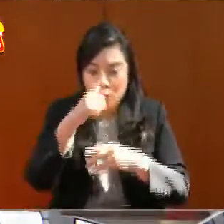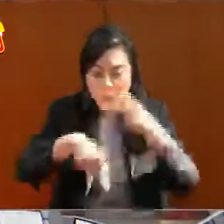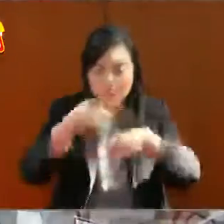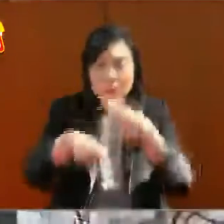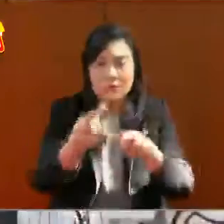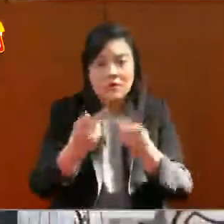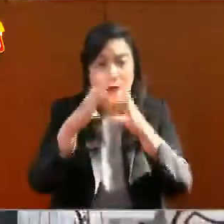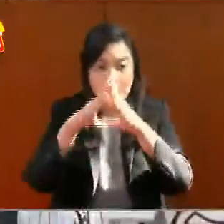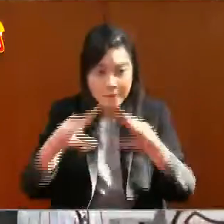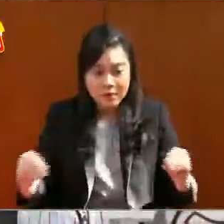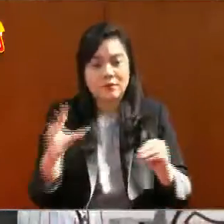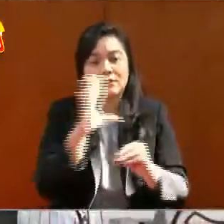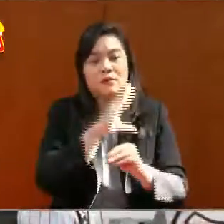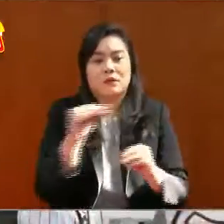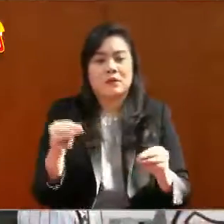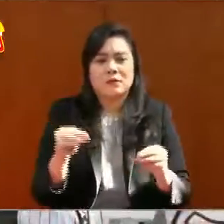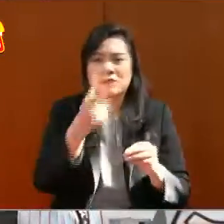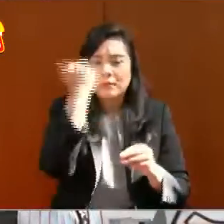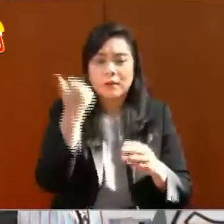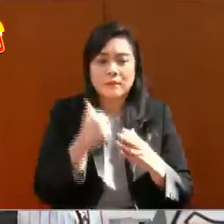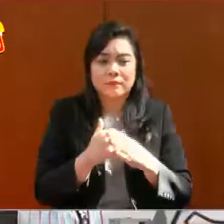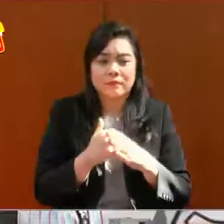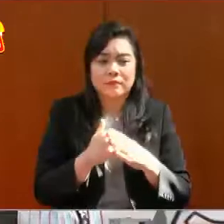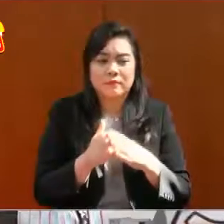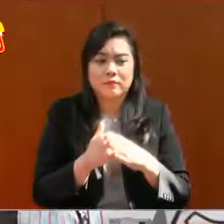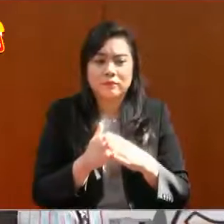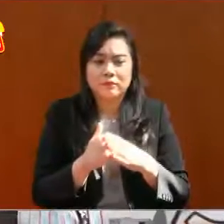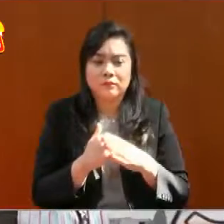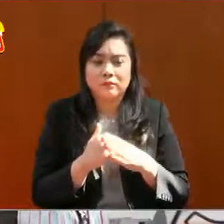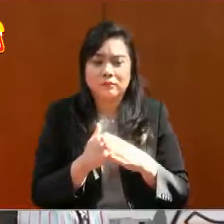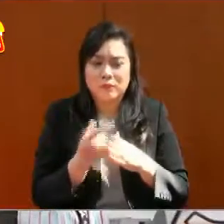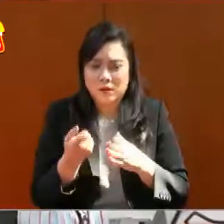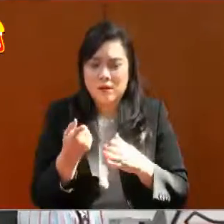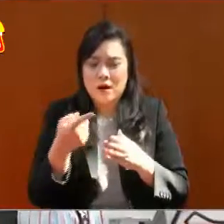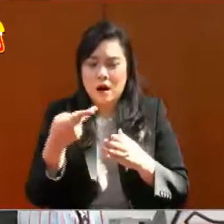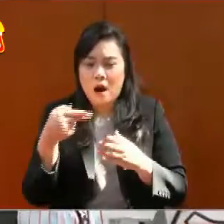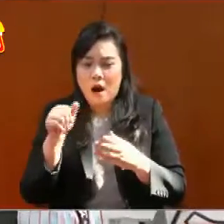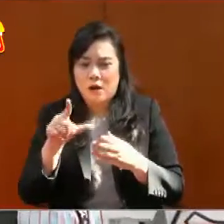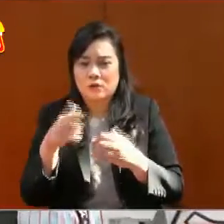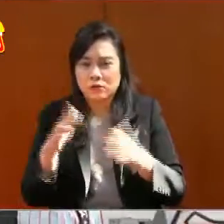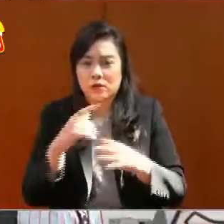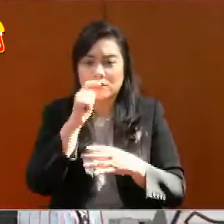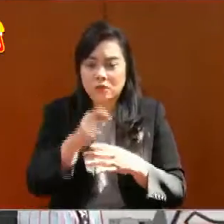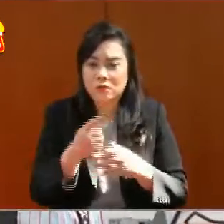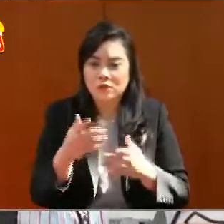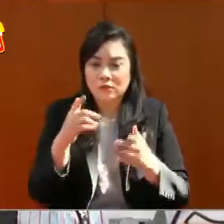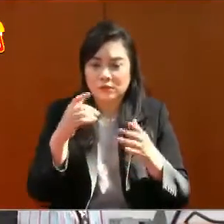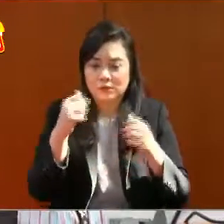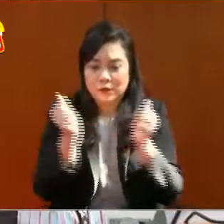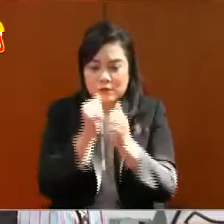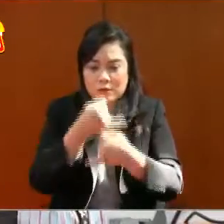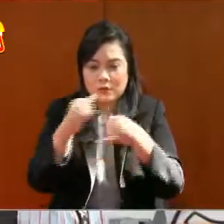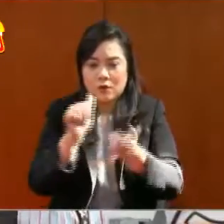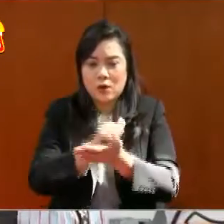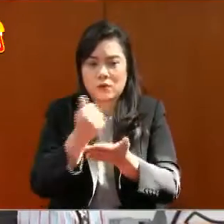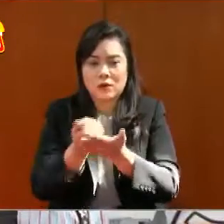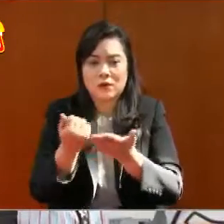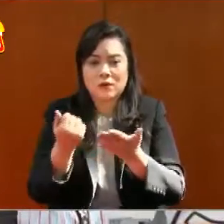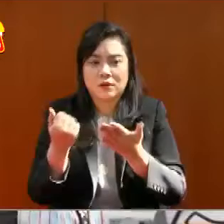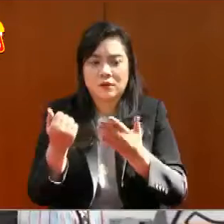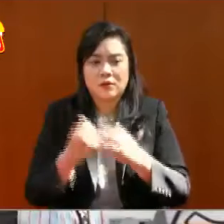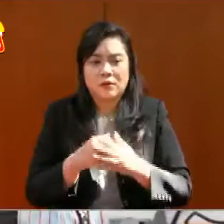dimuktamadkan, memandangkan perkara ini telah pun ditegur oleh Jabatan Audit Negara dan juga perkara ini juga mendapat perhatian yang